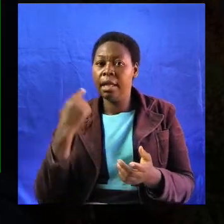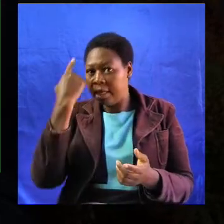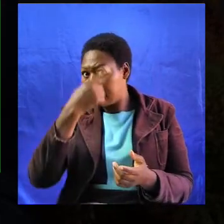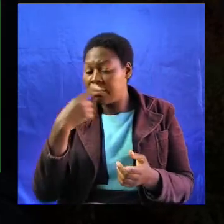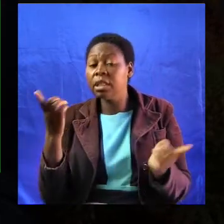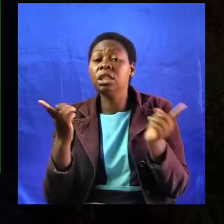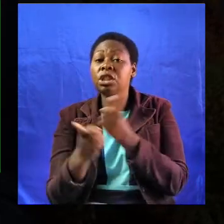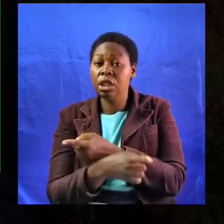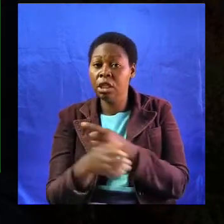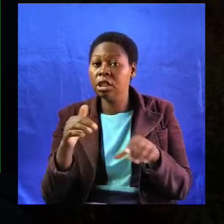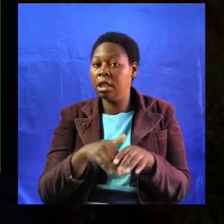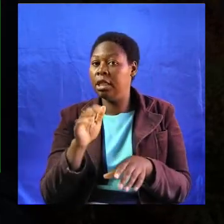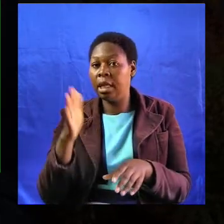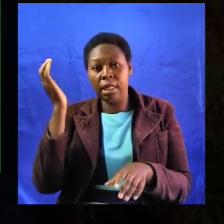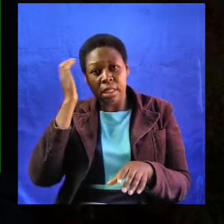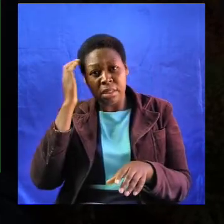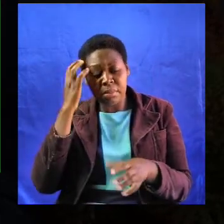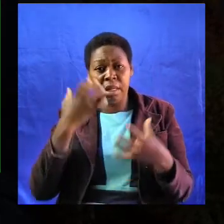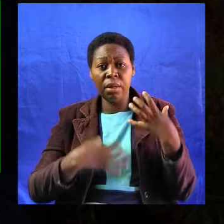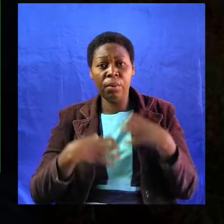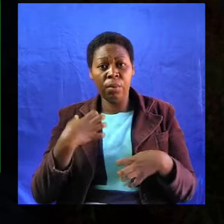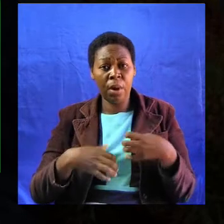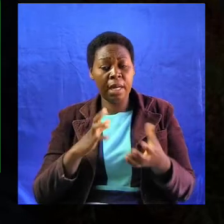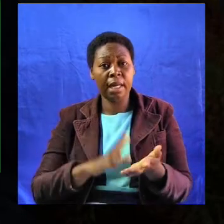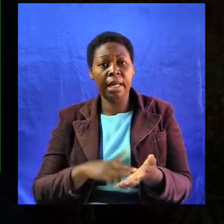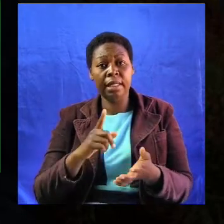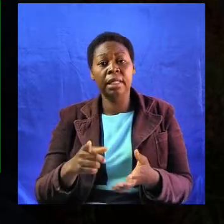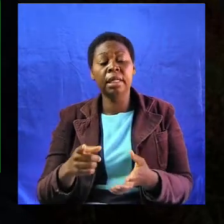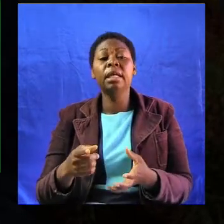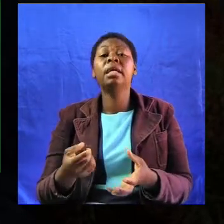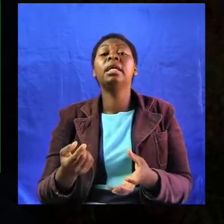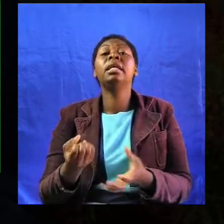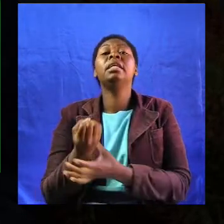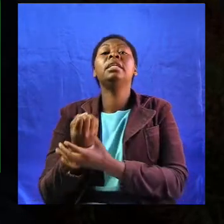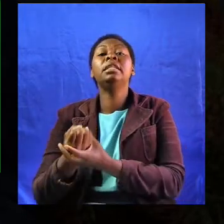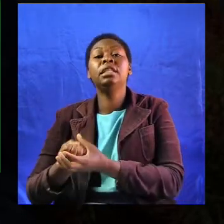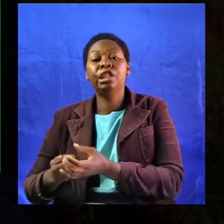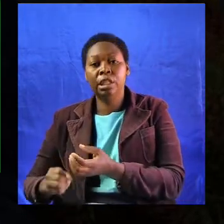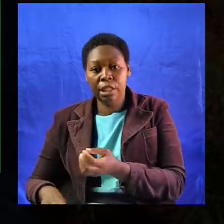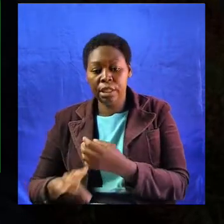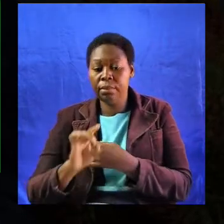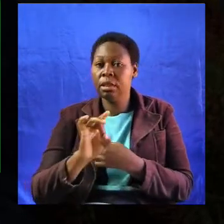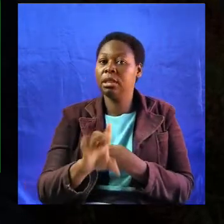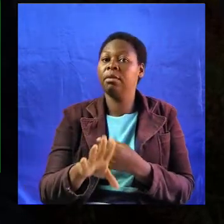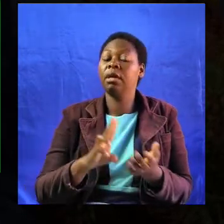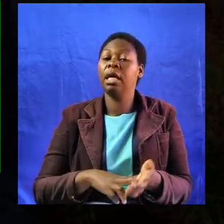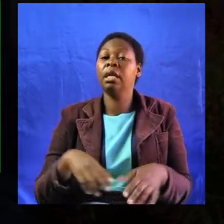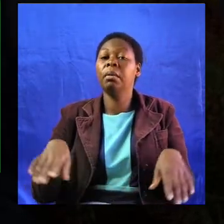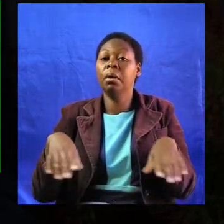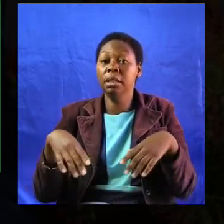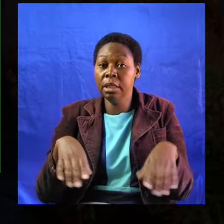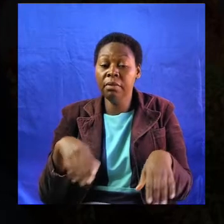chakashanduka maari, pfungwa dzake dzikatambudzwa, zvifundo zvechiuno chake zvikasununguka, mabvi ake